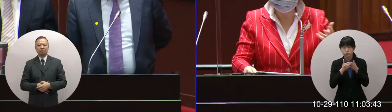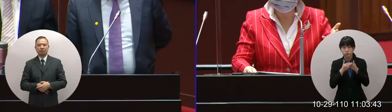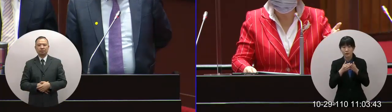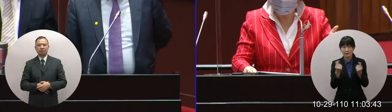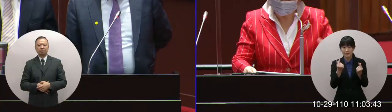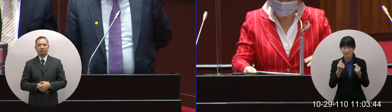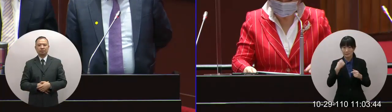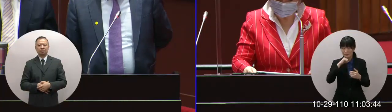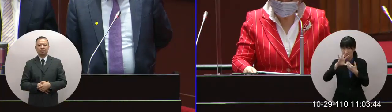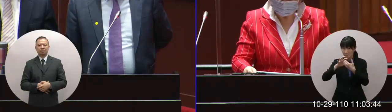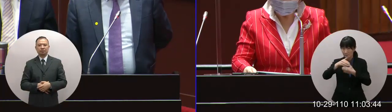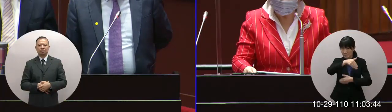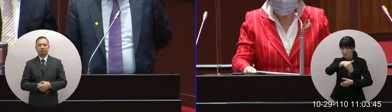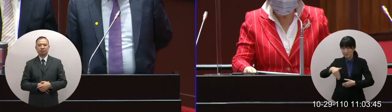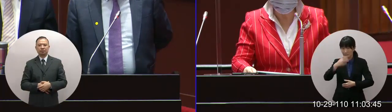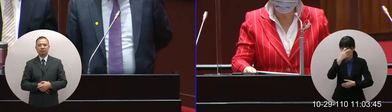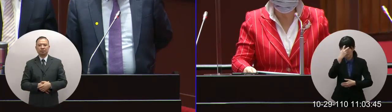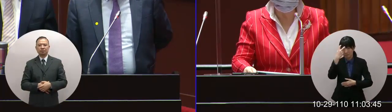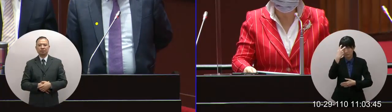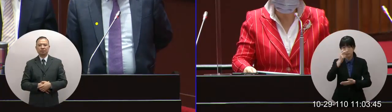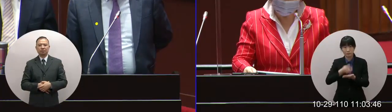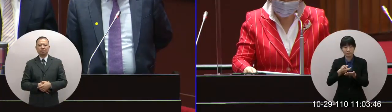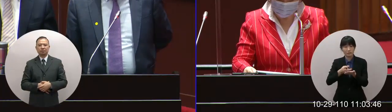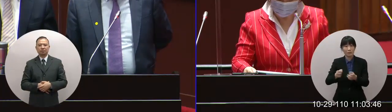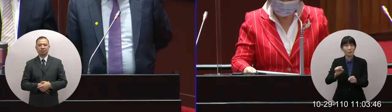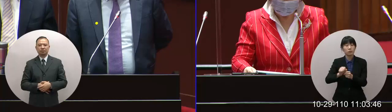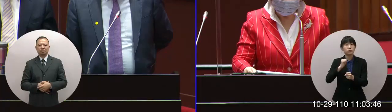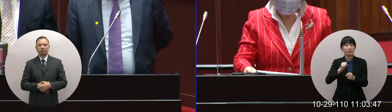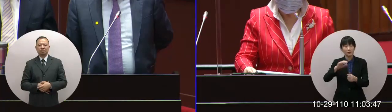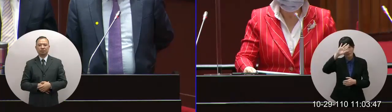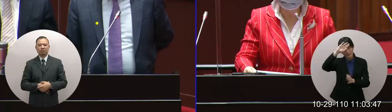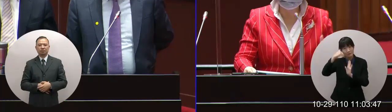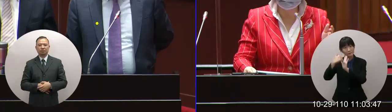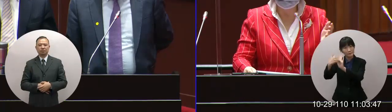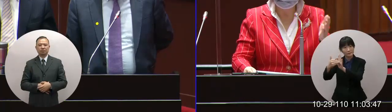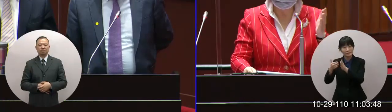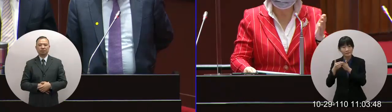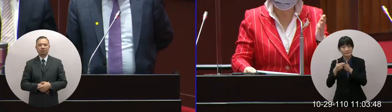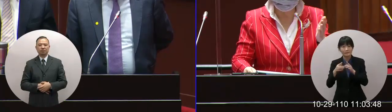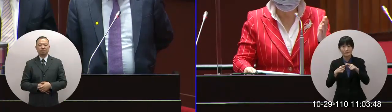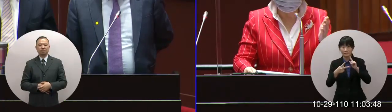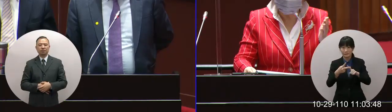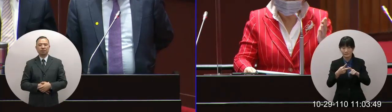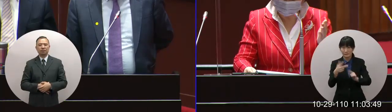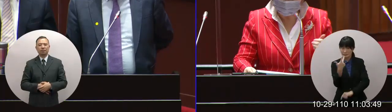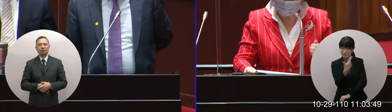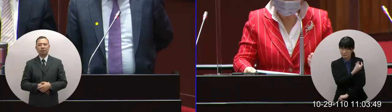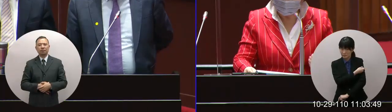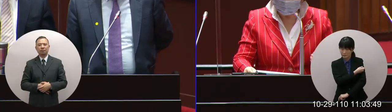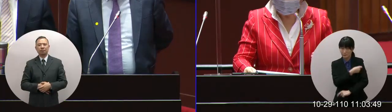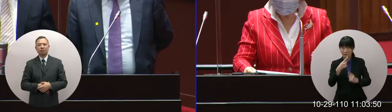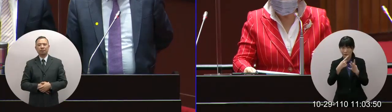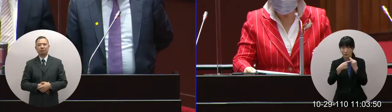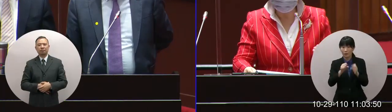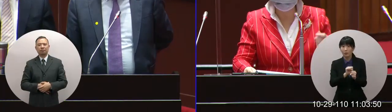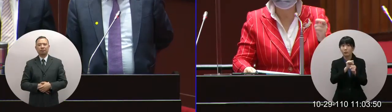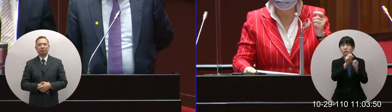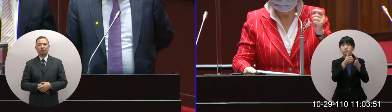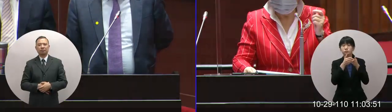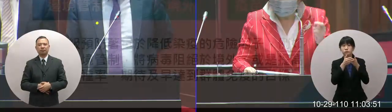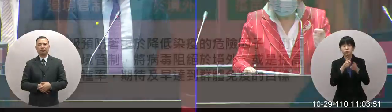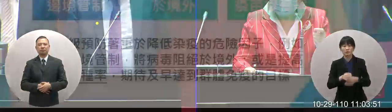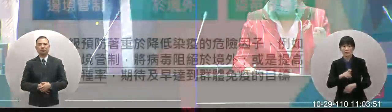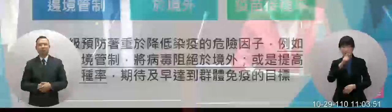那个边境的管制啦，将病毒阻绝于境外，或者是提高疫苗的这个接种率，期待能